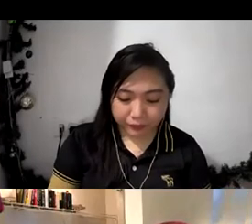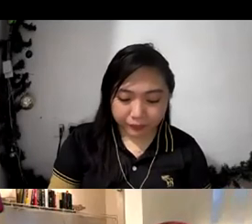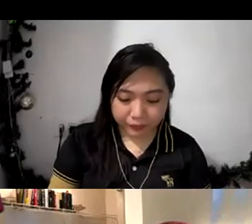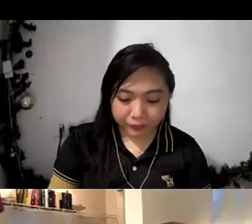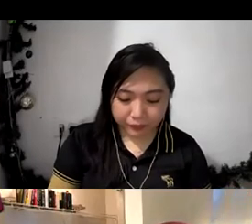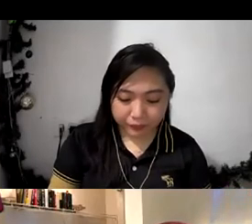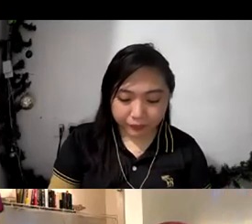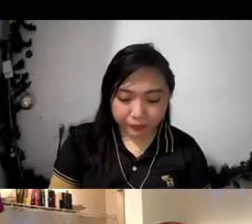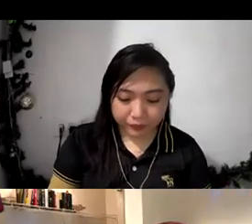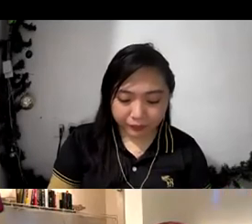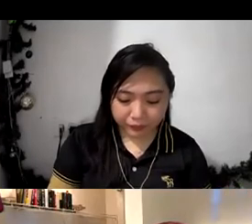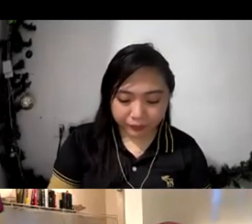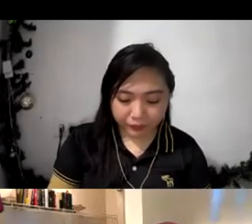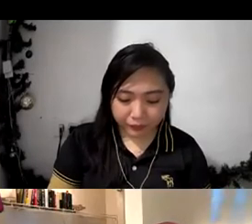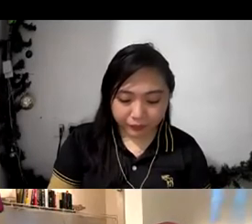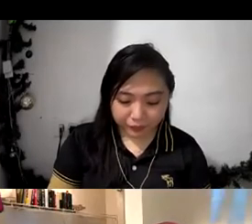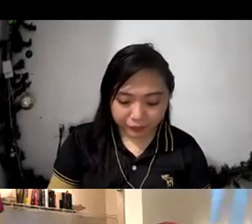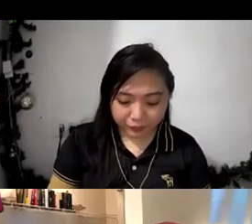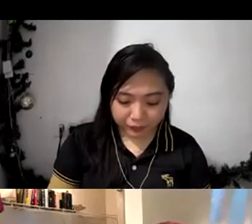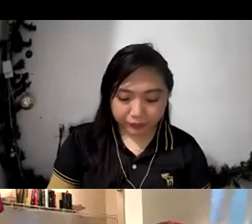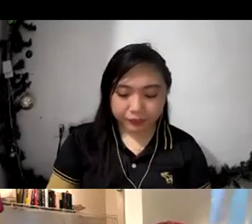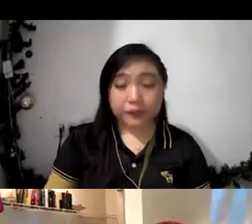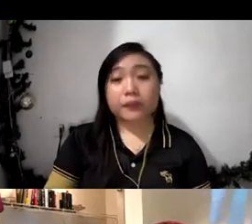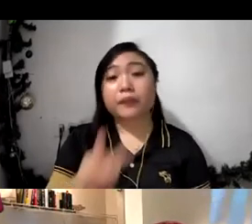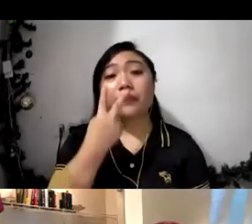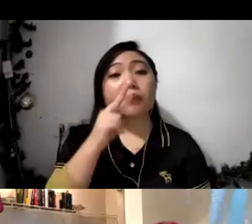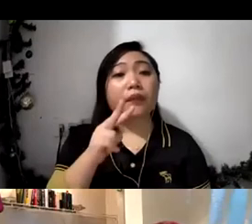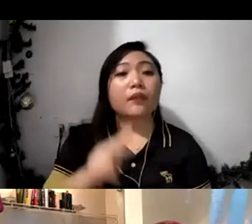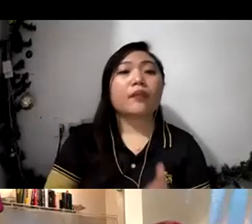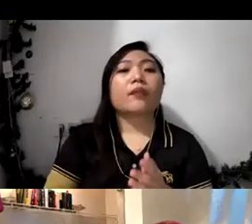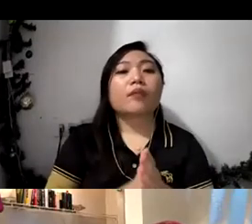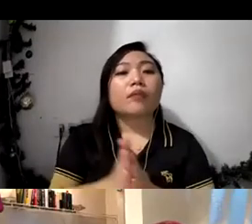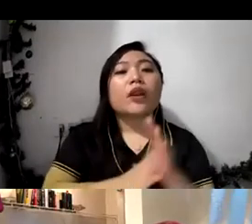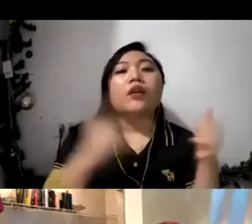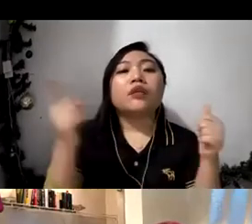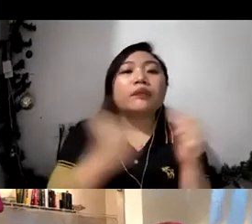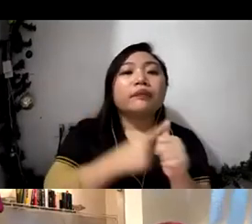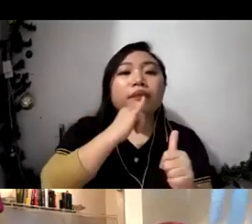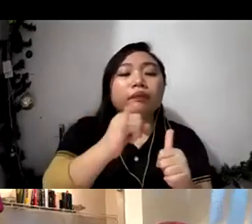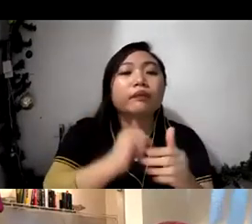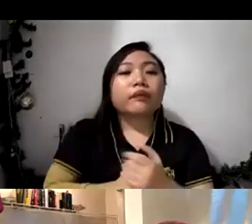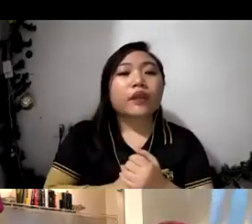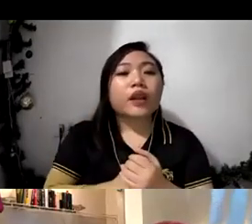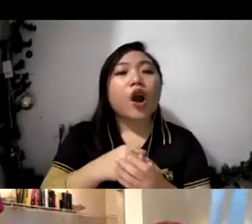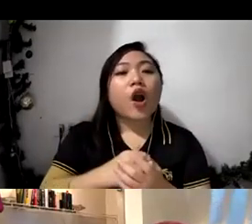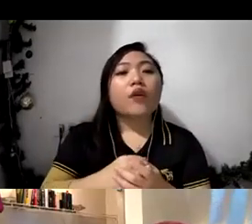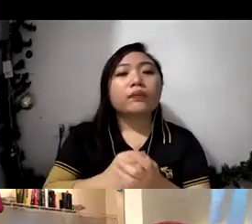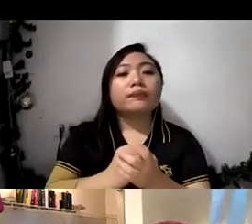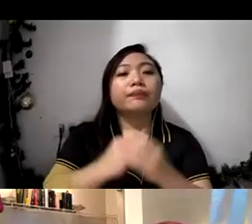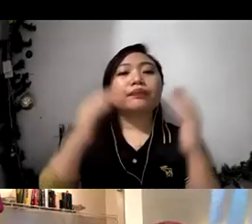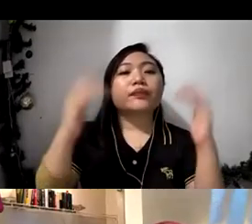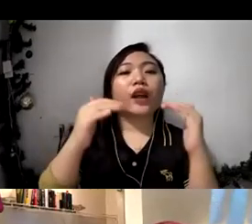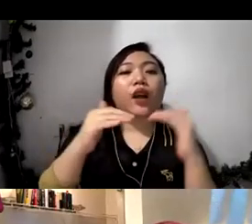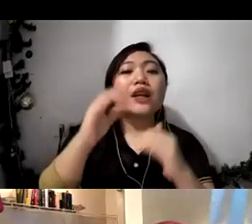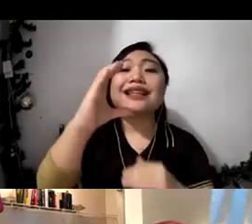global and national policies when it comes to gender mainstreaming. First is the Convention on the Elimination of